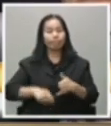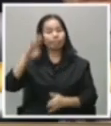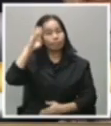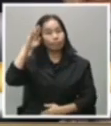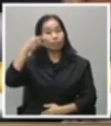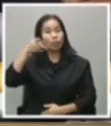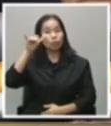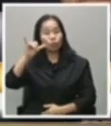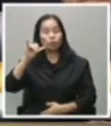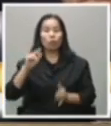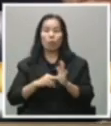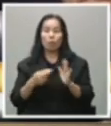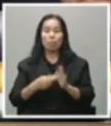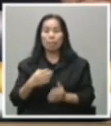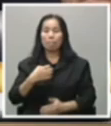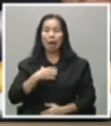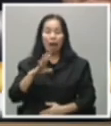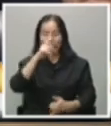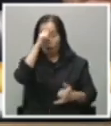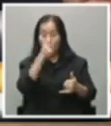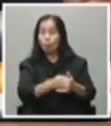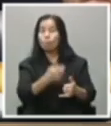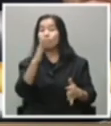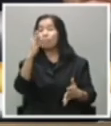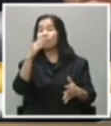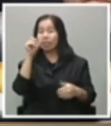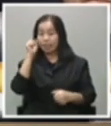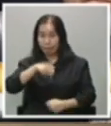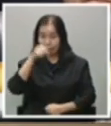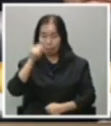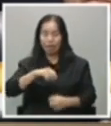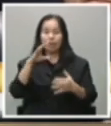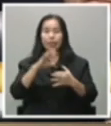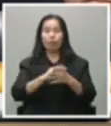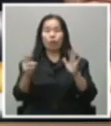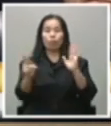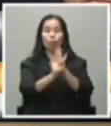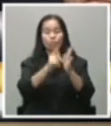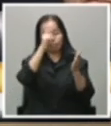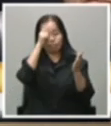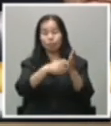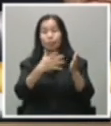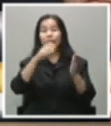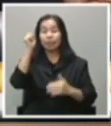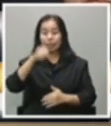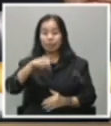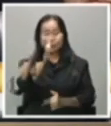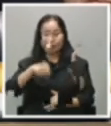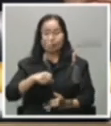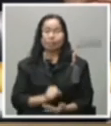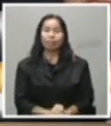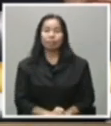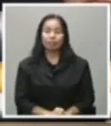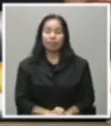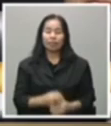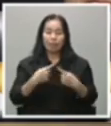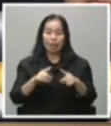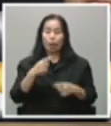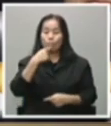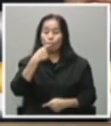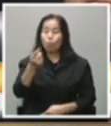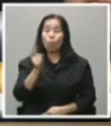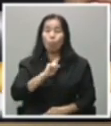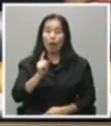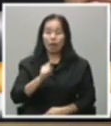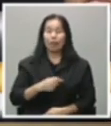ที่ไม่ต้องการยึดกฎระเบียบในเรื่องการเข้าพักที่อยู่อาศัยของกองทัพบกแต่อย่างใดและข้ออ้างที่ว่าตนเองนั้น